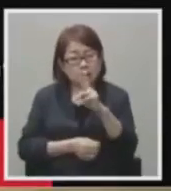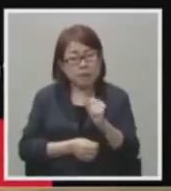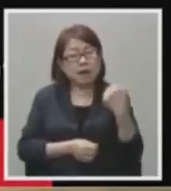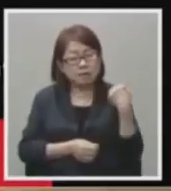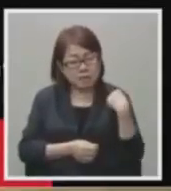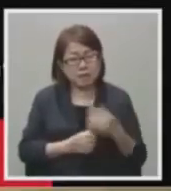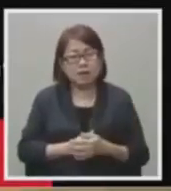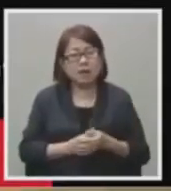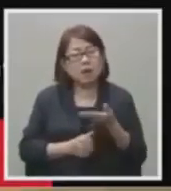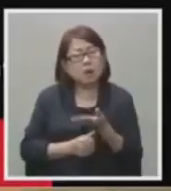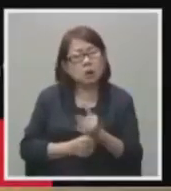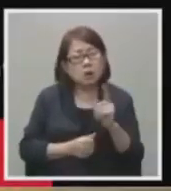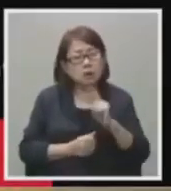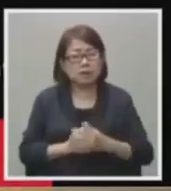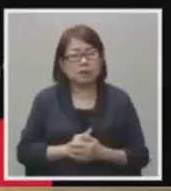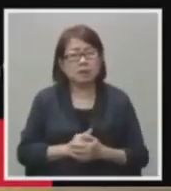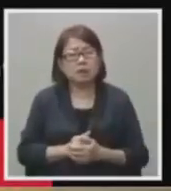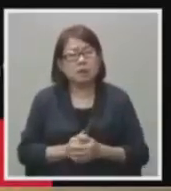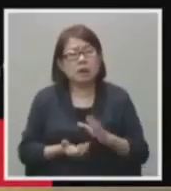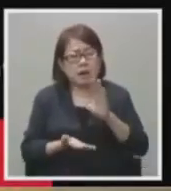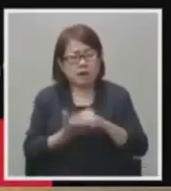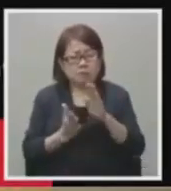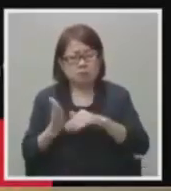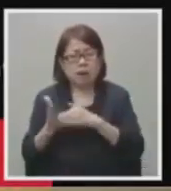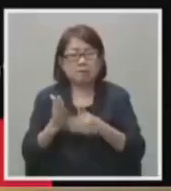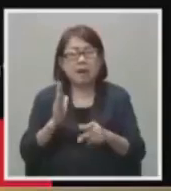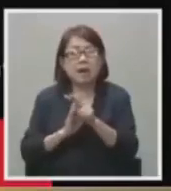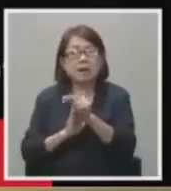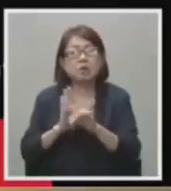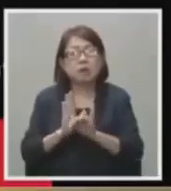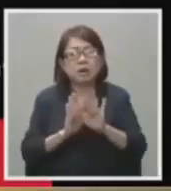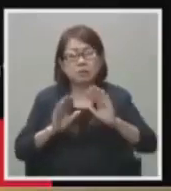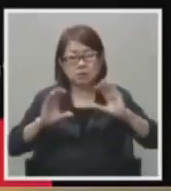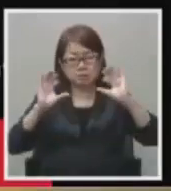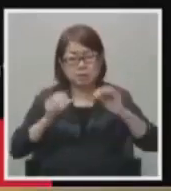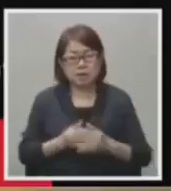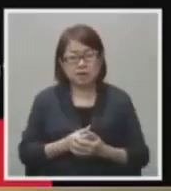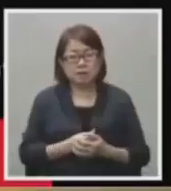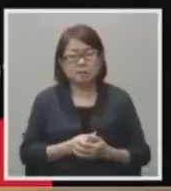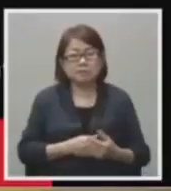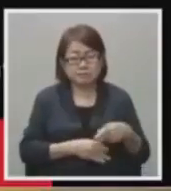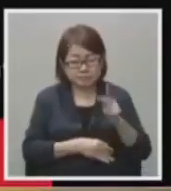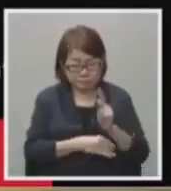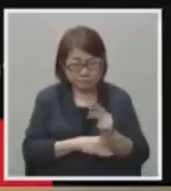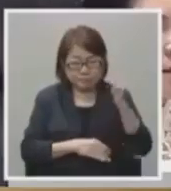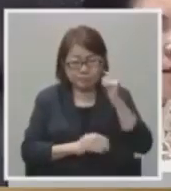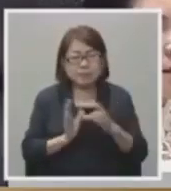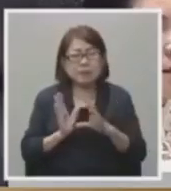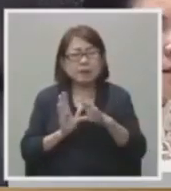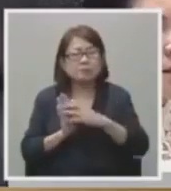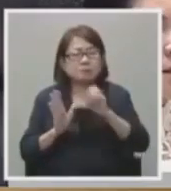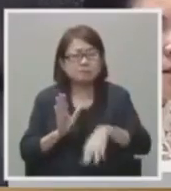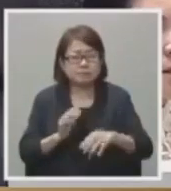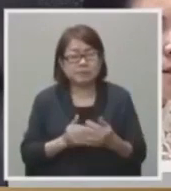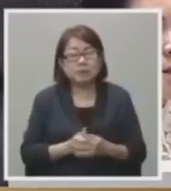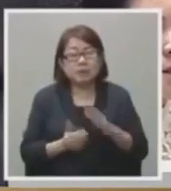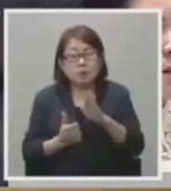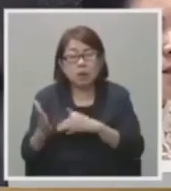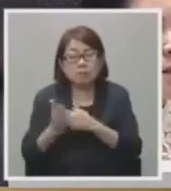ขอสภาแห่งนี้ในนโยบายของท่านท่านประธานนะนโยเอาภาพลงฮะนโยบายเล่ม